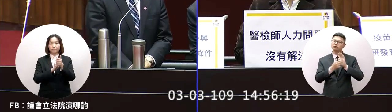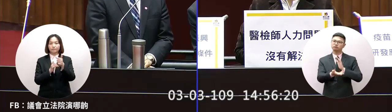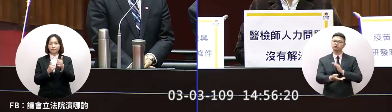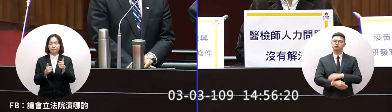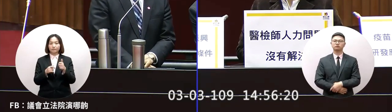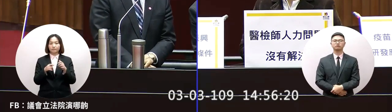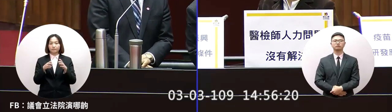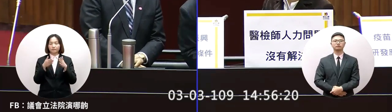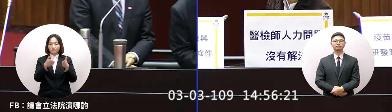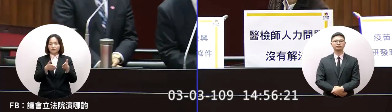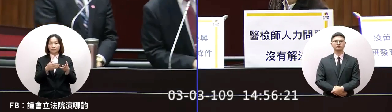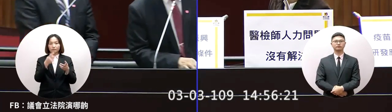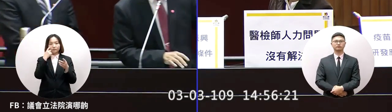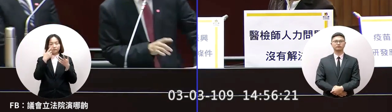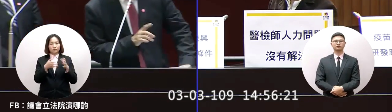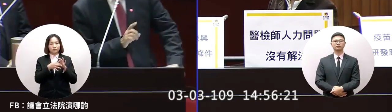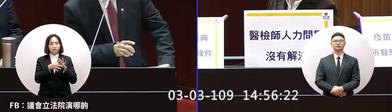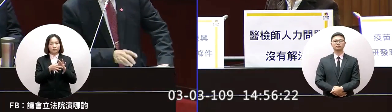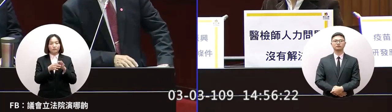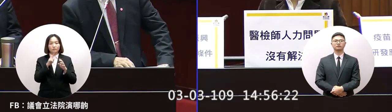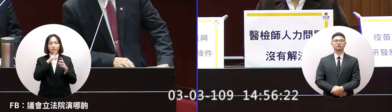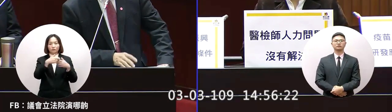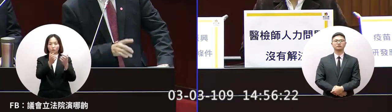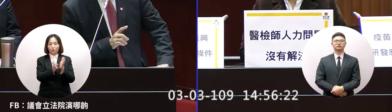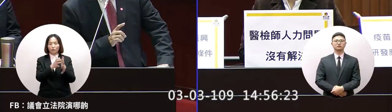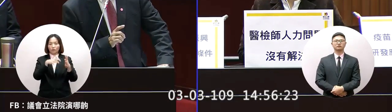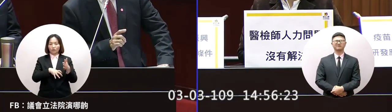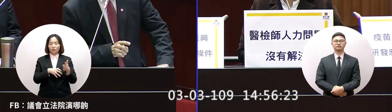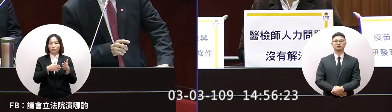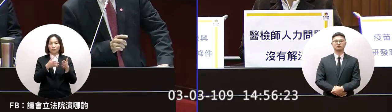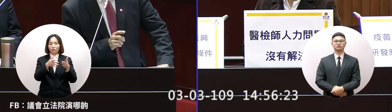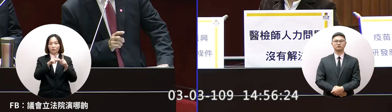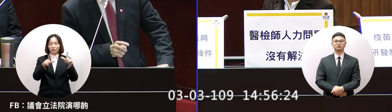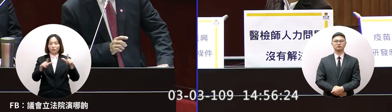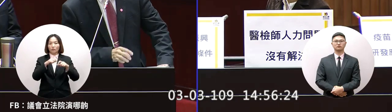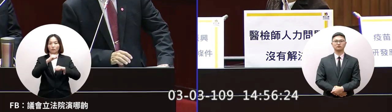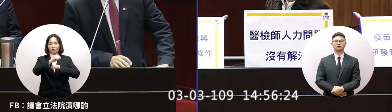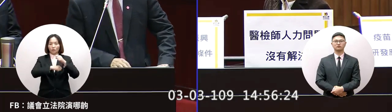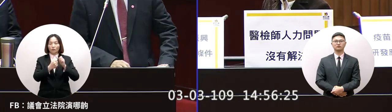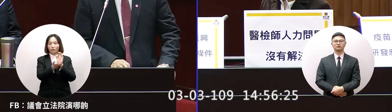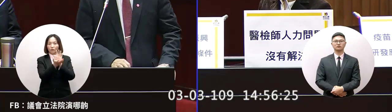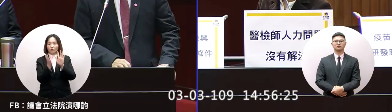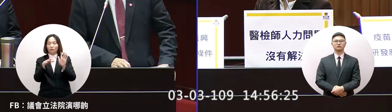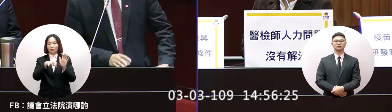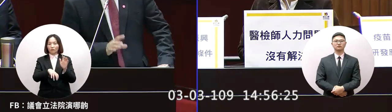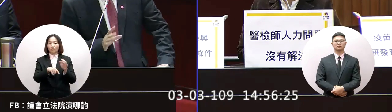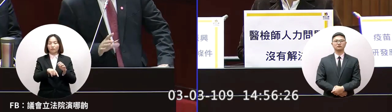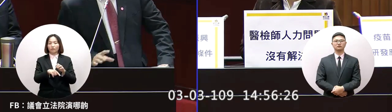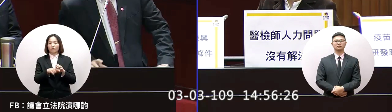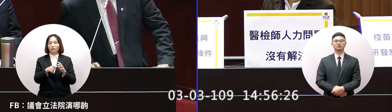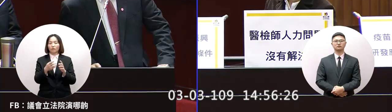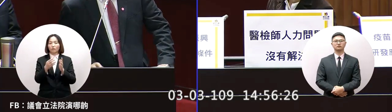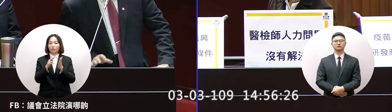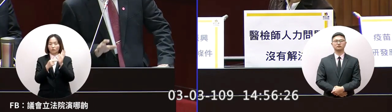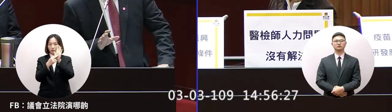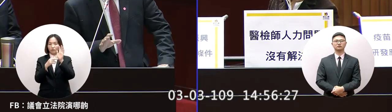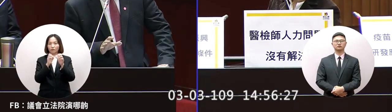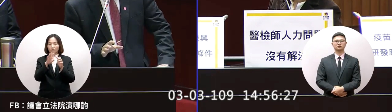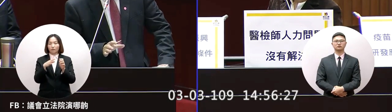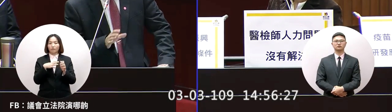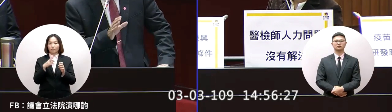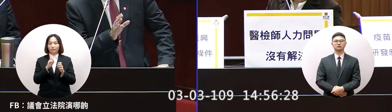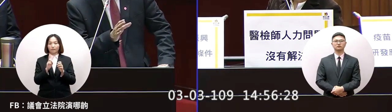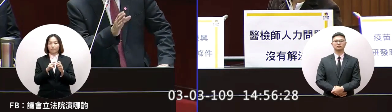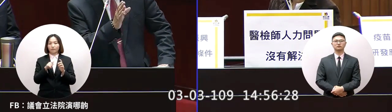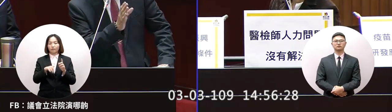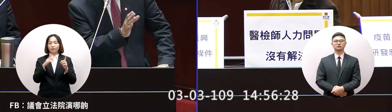一下，委员在关心的就是部里面针对大型的展场活动，加我甲委员报告，这是